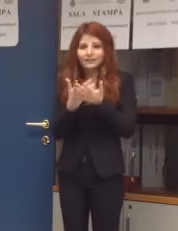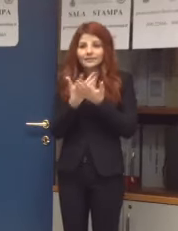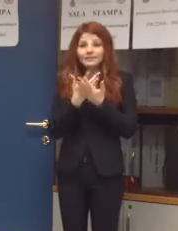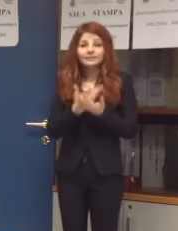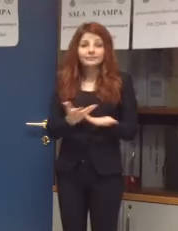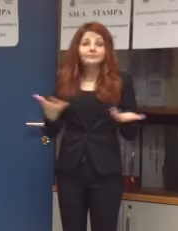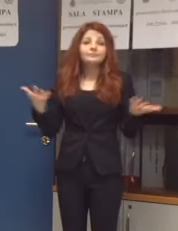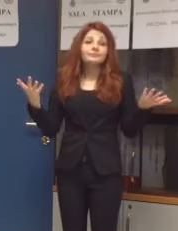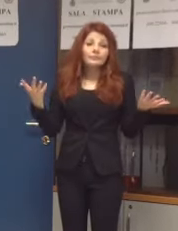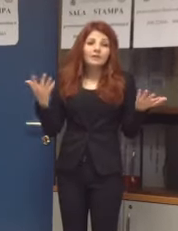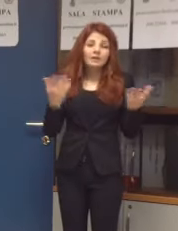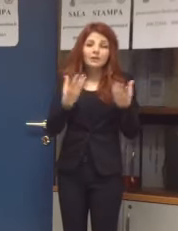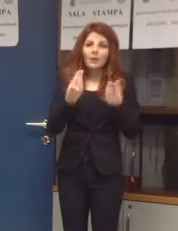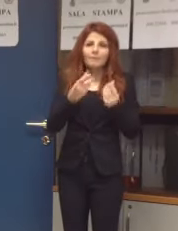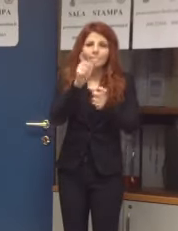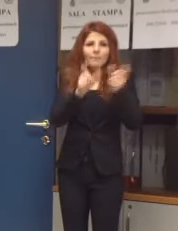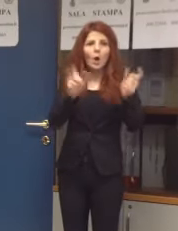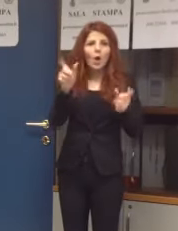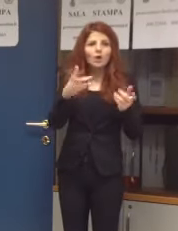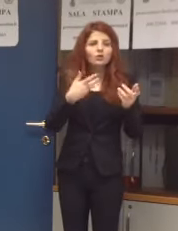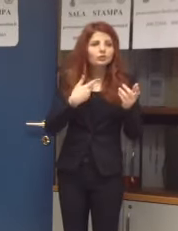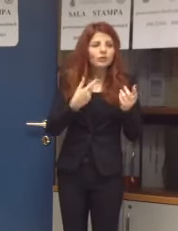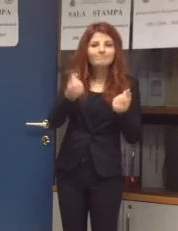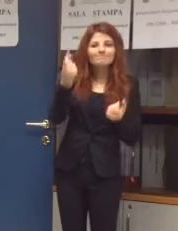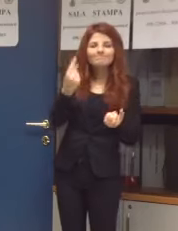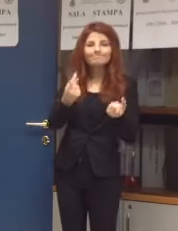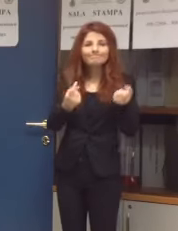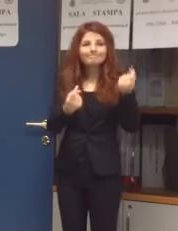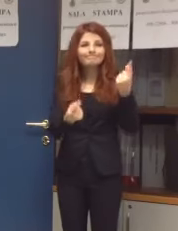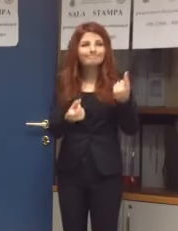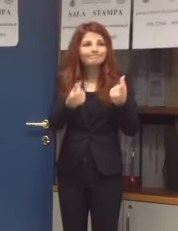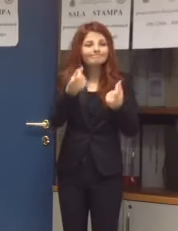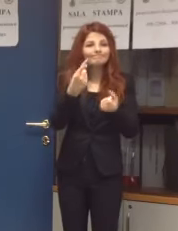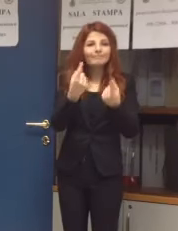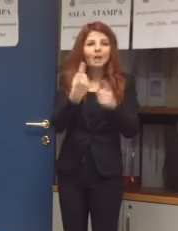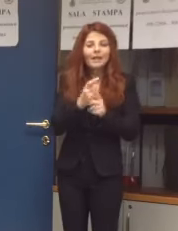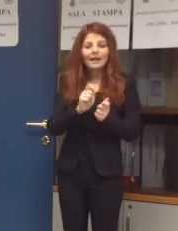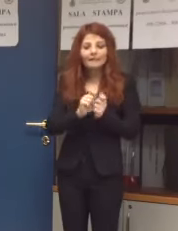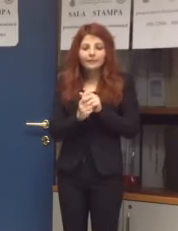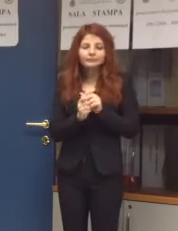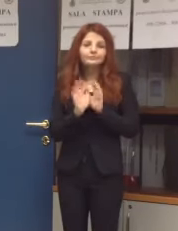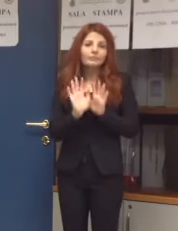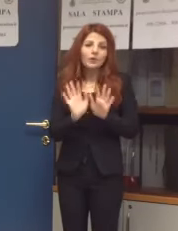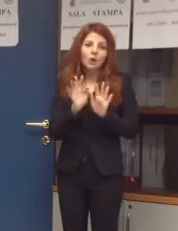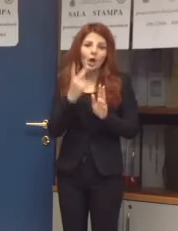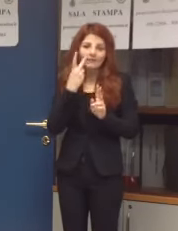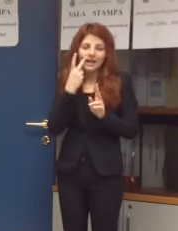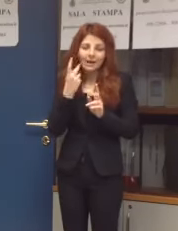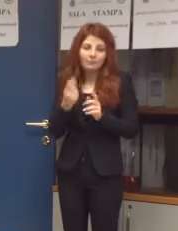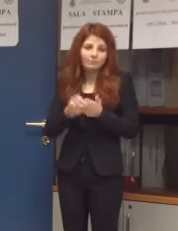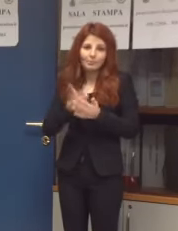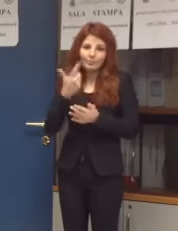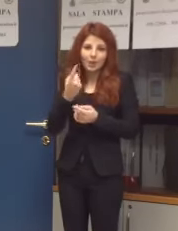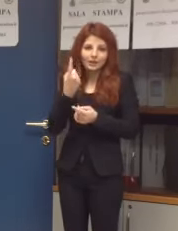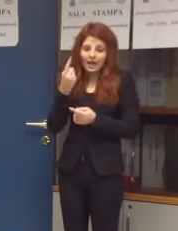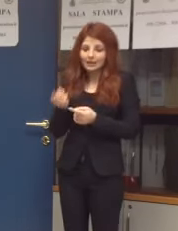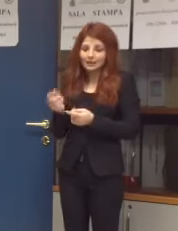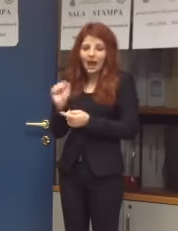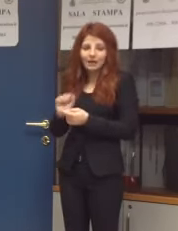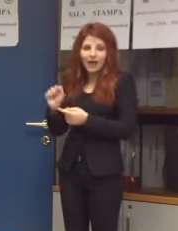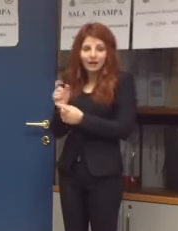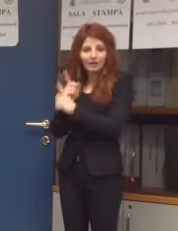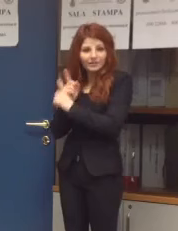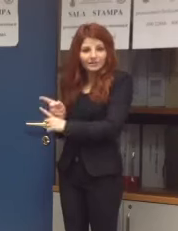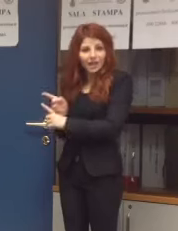tutte, non è possibile, la linea è quella, a quella ci atteniamo, l'aiuto ve lo facciamo avere sotto un altro mezzo, sotto un